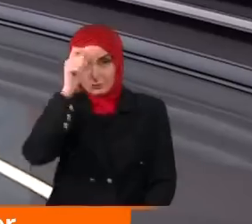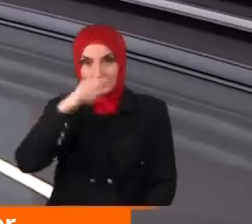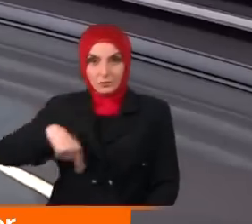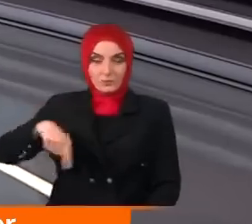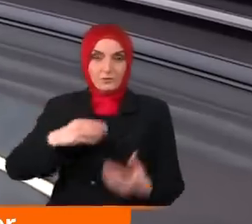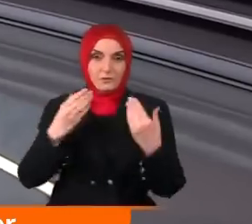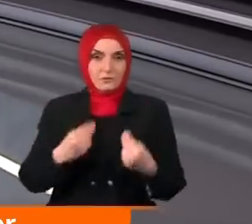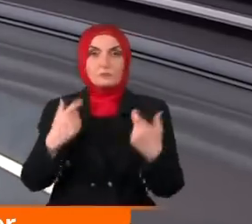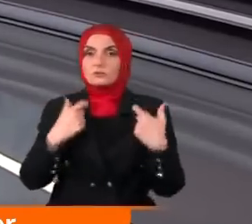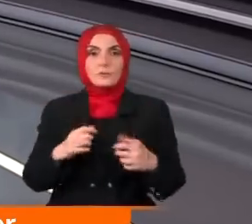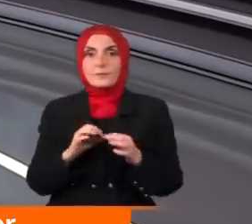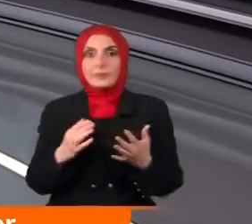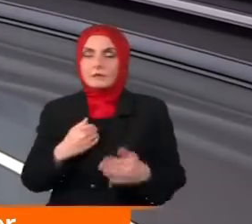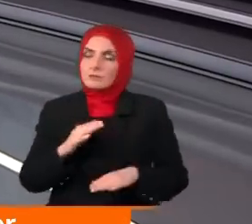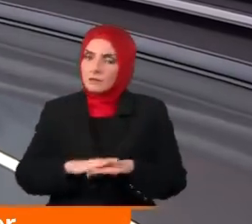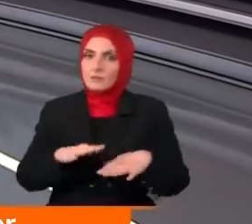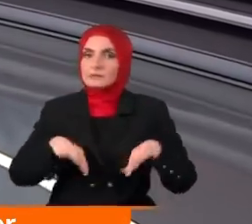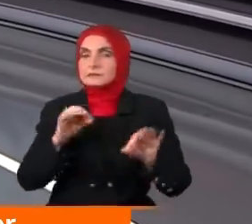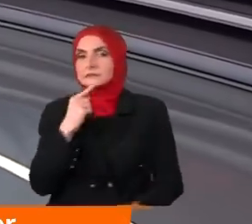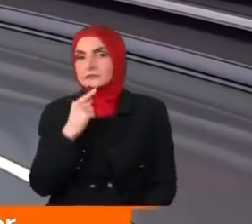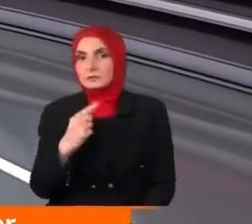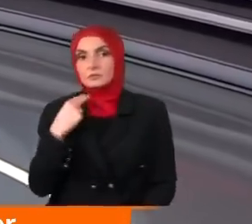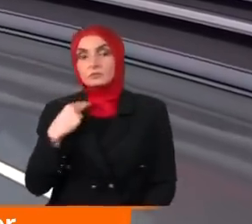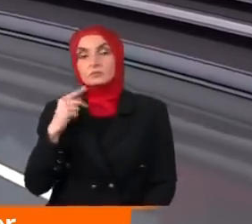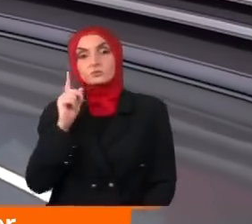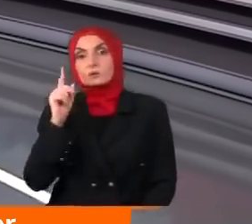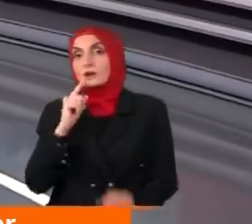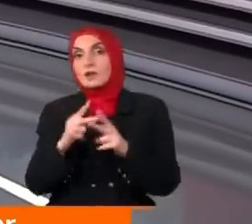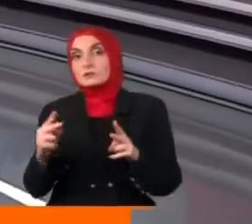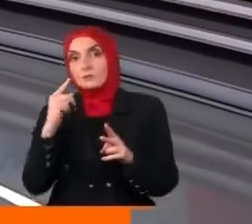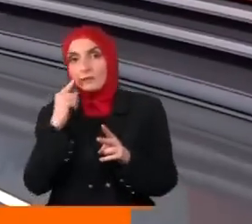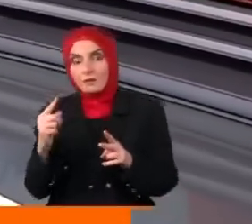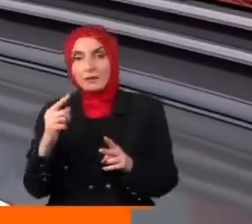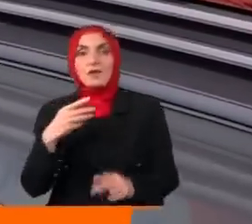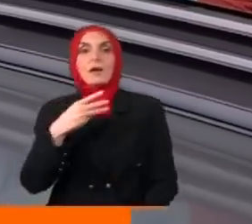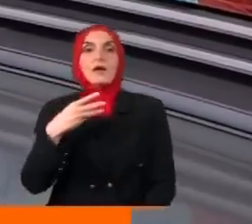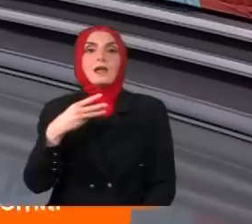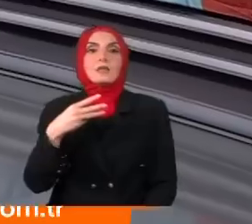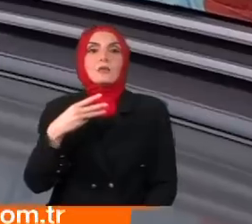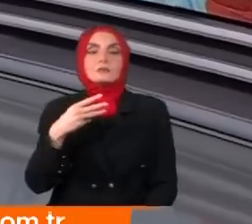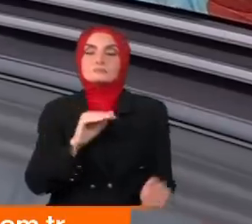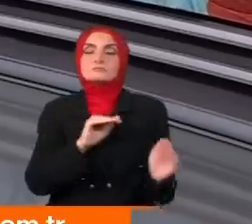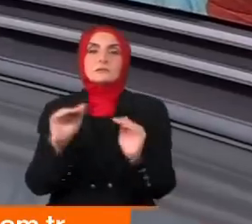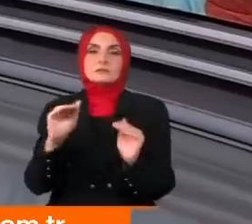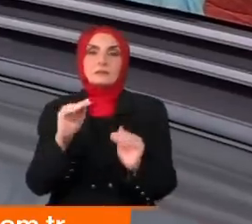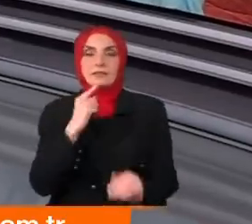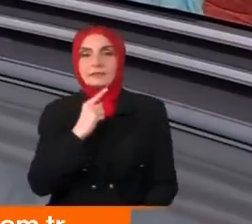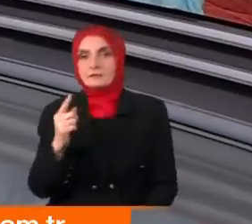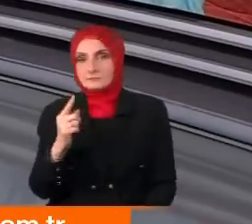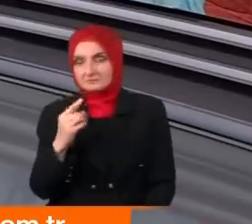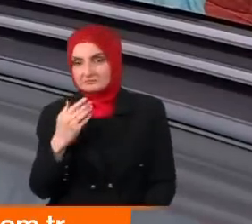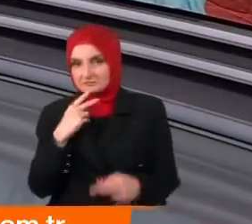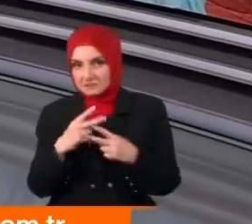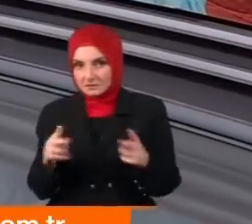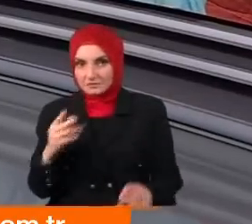verildi. Kremlin'den yapılan açıklamada ise Erdoğan'ın Rusya lideri Putin'e desteğini ifade ettiği bildirildi. İşte dünyanın endişeyle